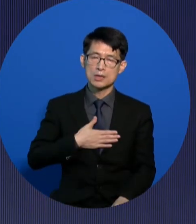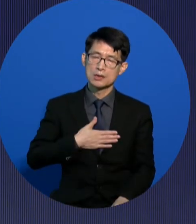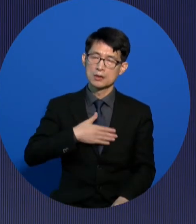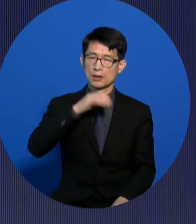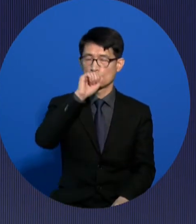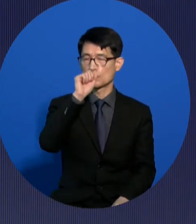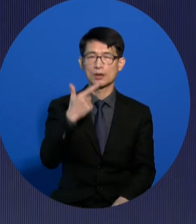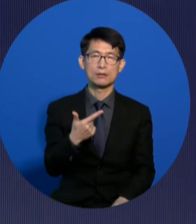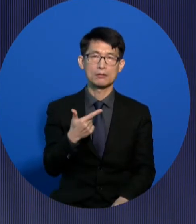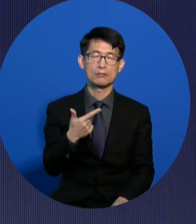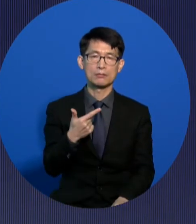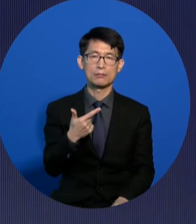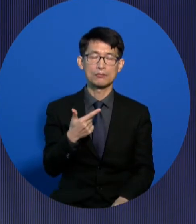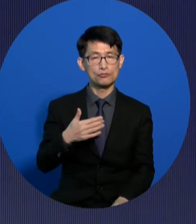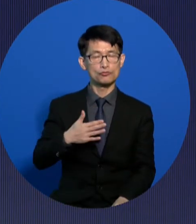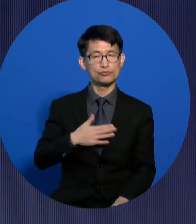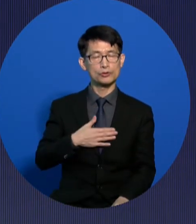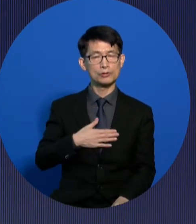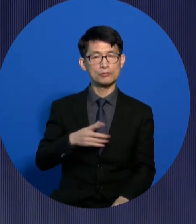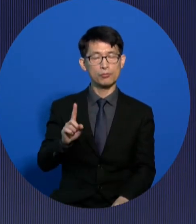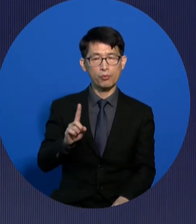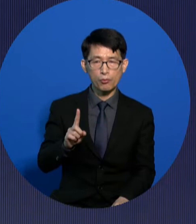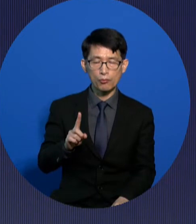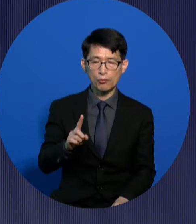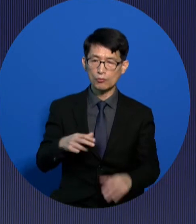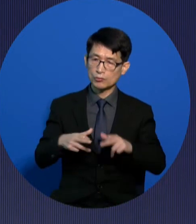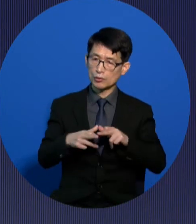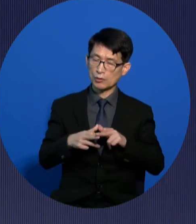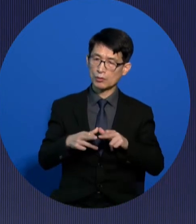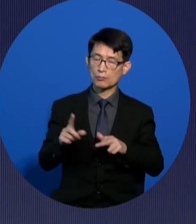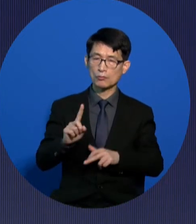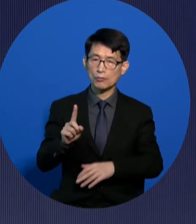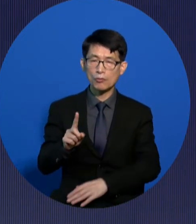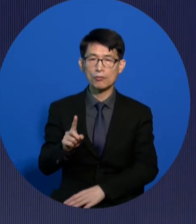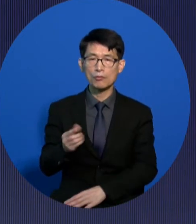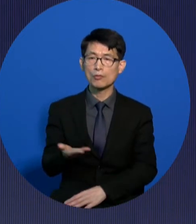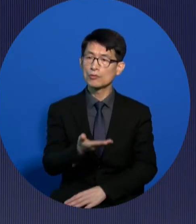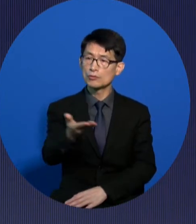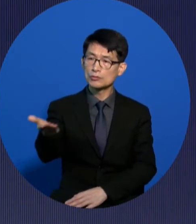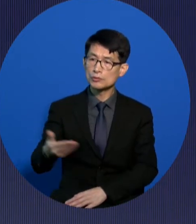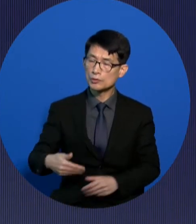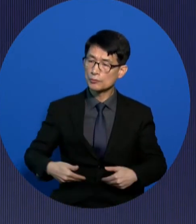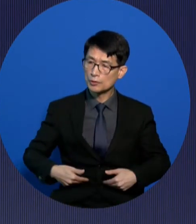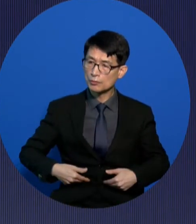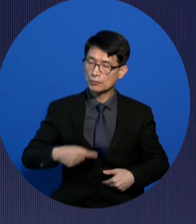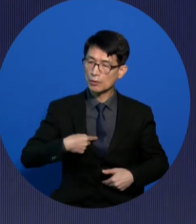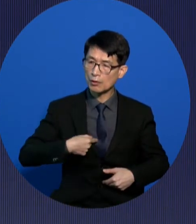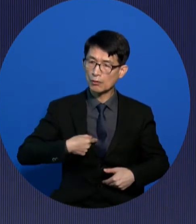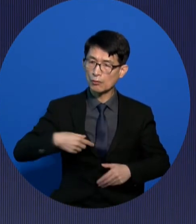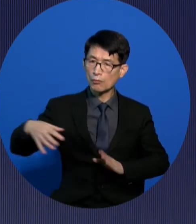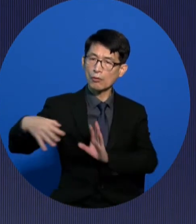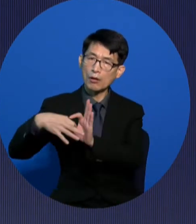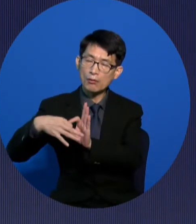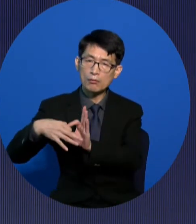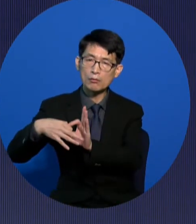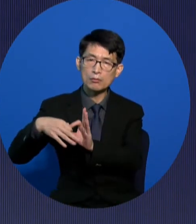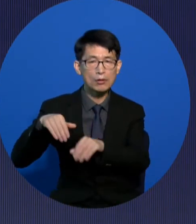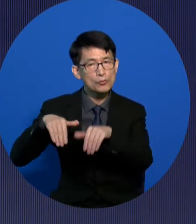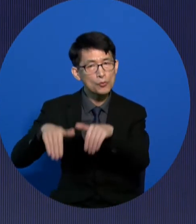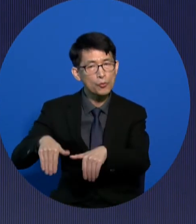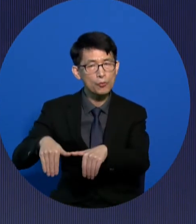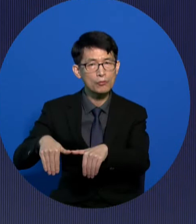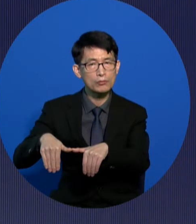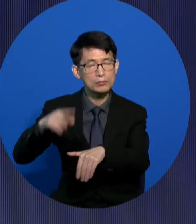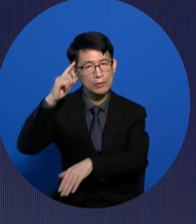우리가 그들의 소유물인가? 그들이 주장하는 대로 그냥 그려놓은 그림 안에 내가 들어가는 인형인가?